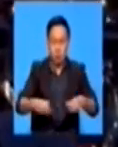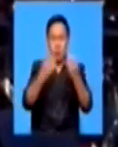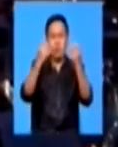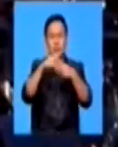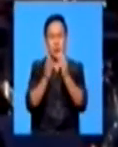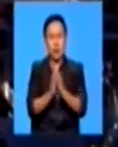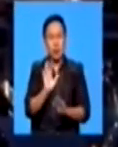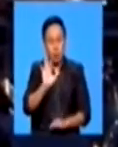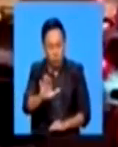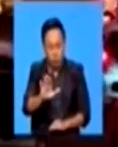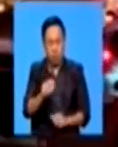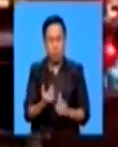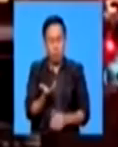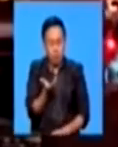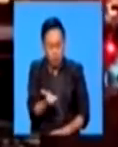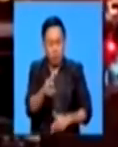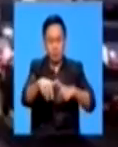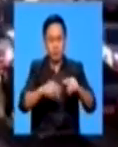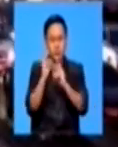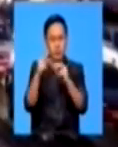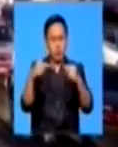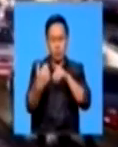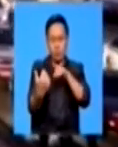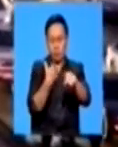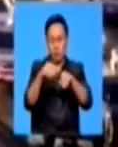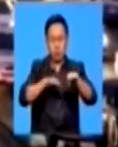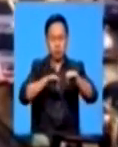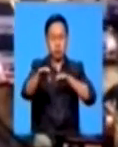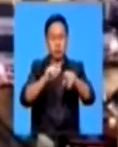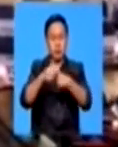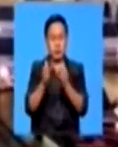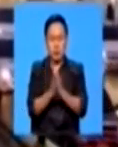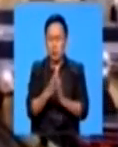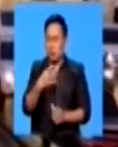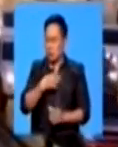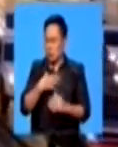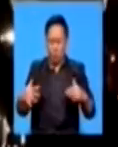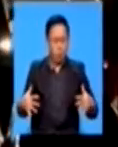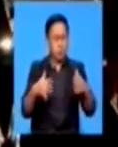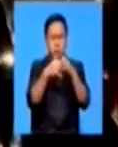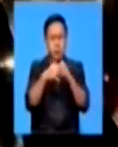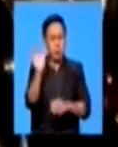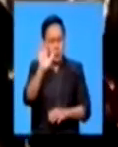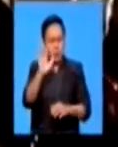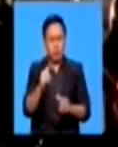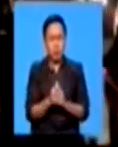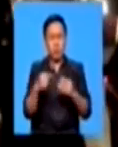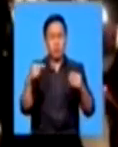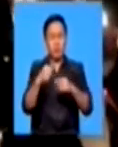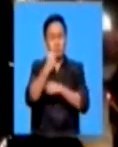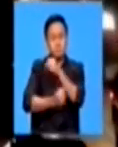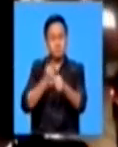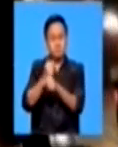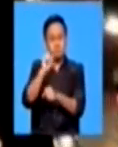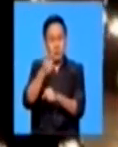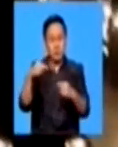งานร่วมกันไปได้ดียิ่งขึ้นนะครับท่านนายกเองยังได้กล่าวนะถึงช่วงใกล้ที่จะถึงวันปีใหม่ซึ่งก็บอกว่าเป็นเทศกาลปีใหม่นี้เป็นวันหยุดยาว